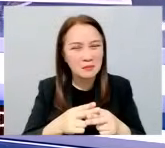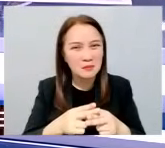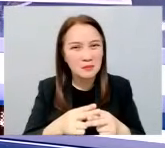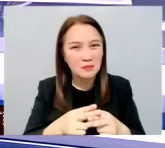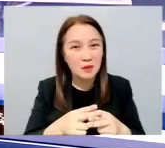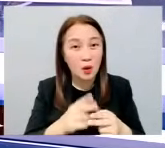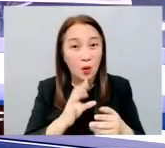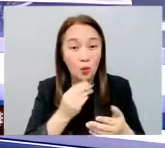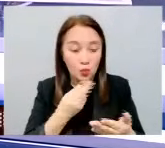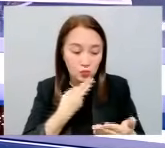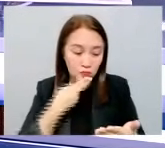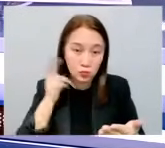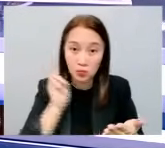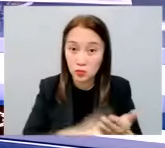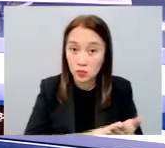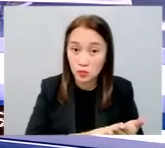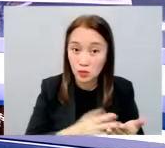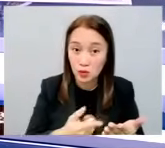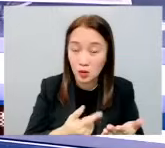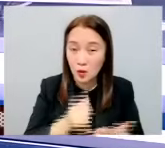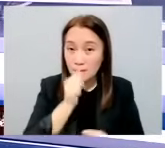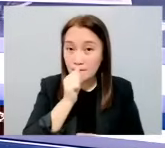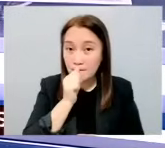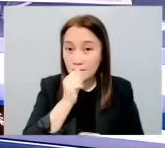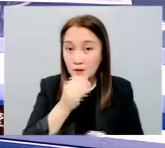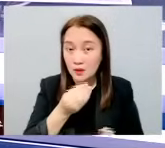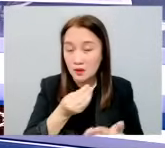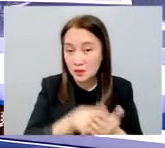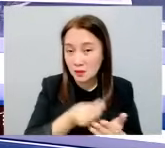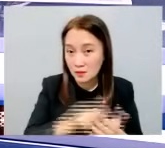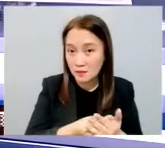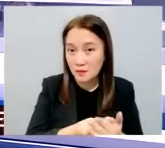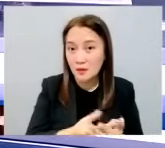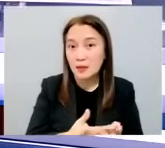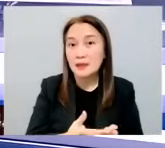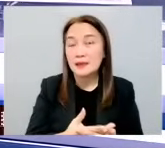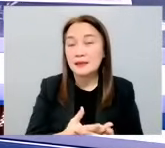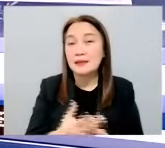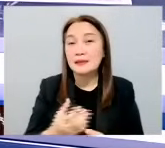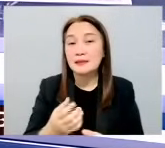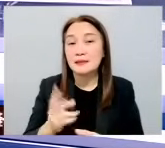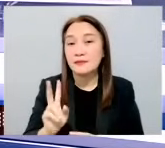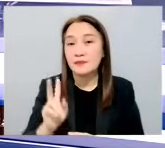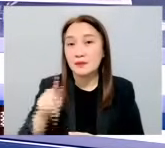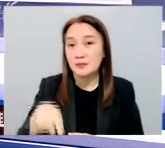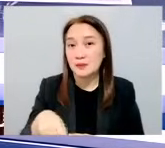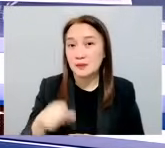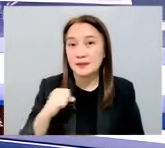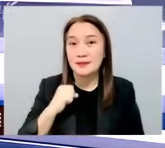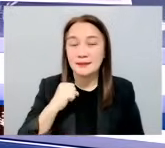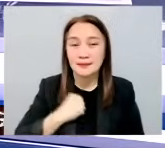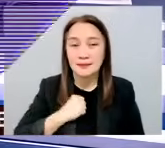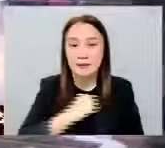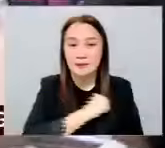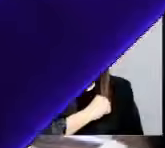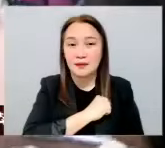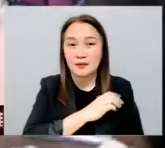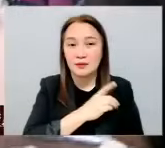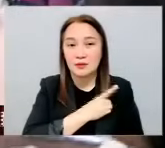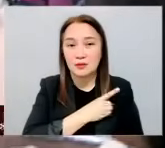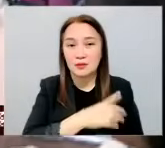resibo ng gastos sa confidential funds ng opisina ni VP Sarah Duterte nasa frontline na balitang iyan maran